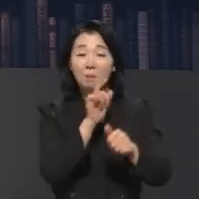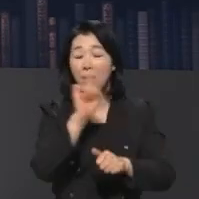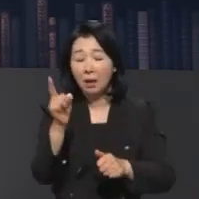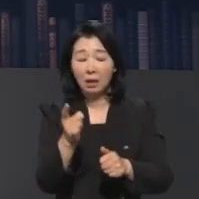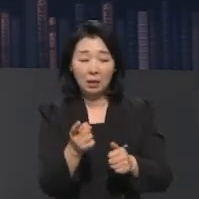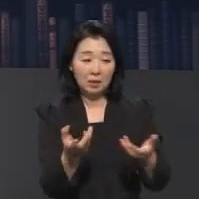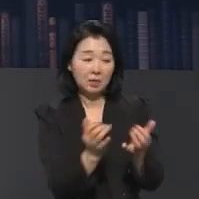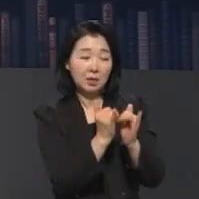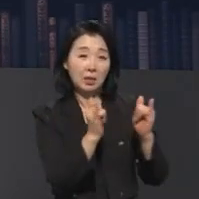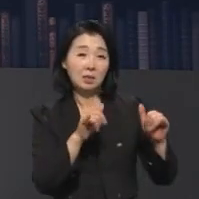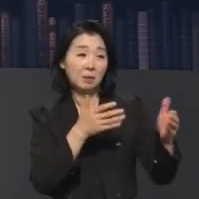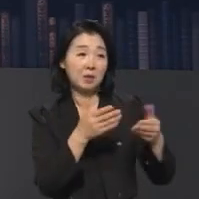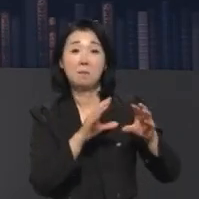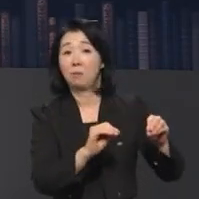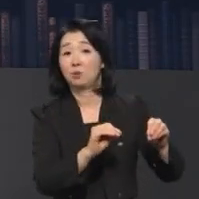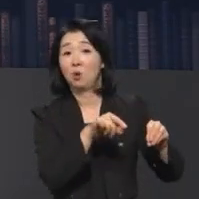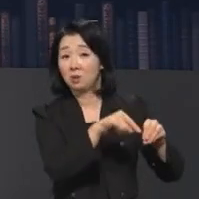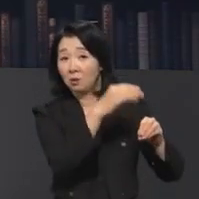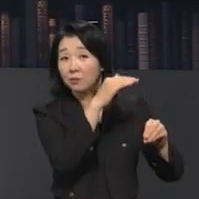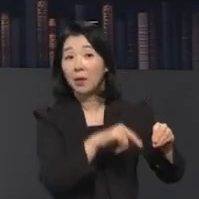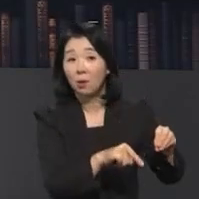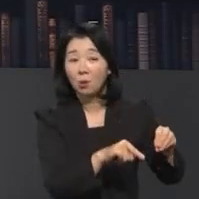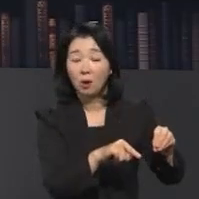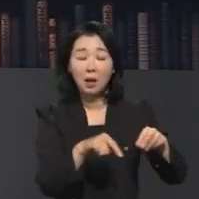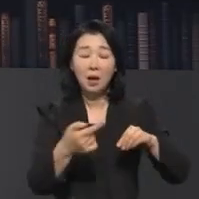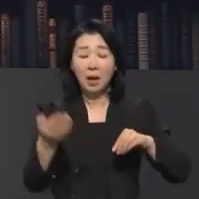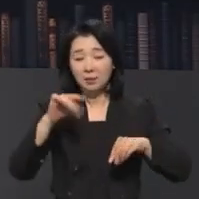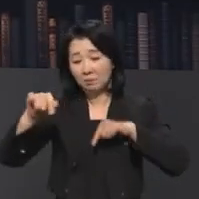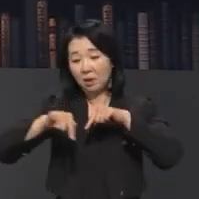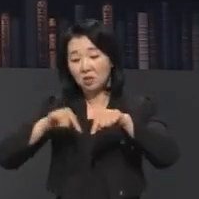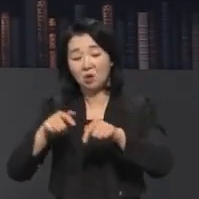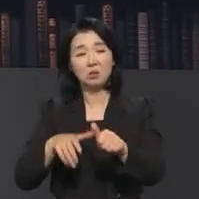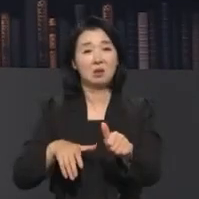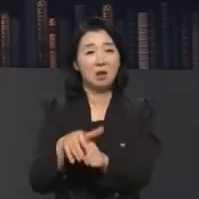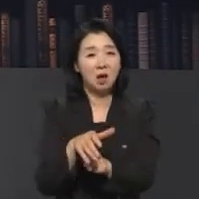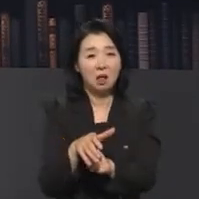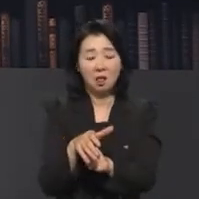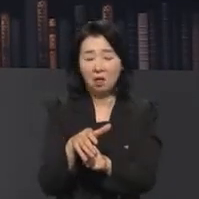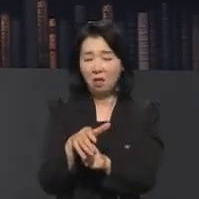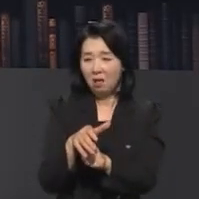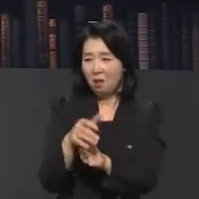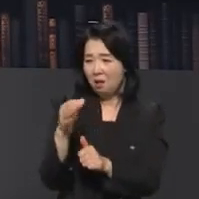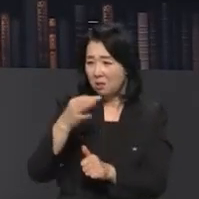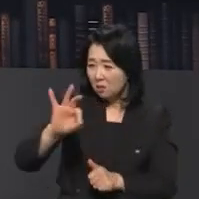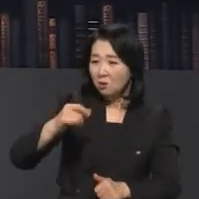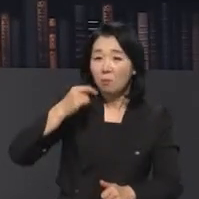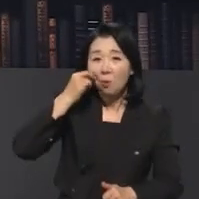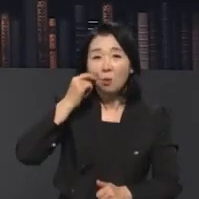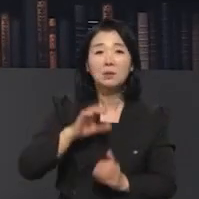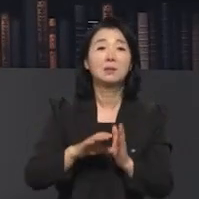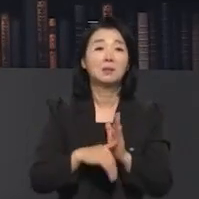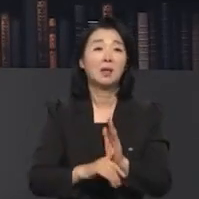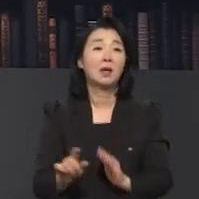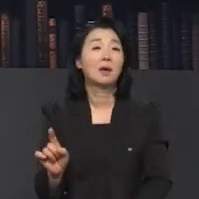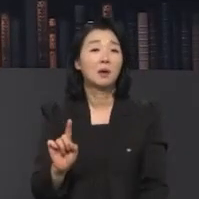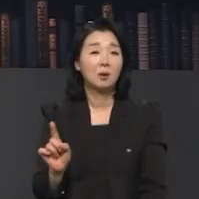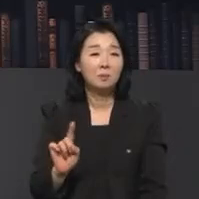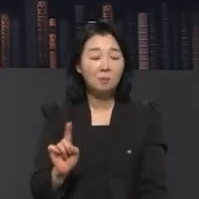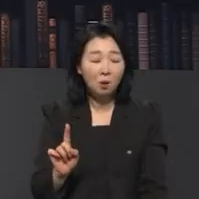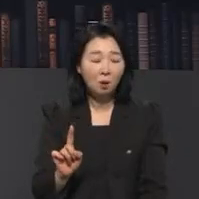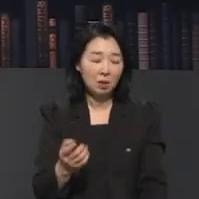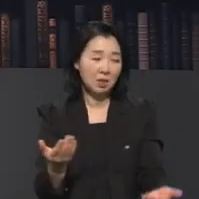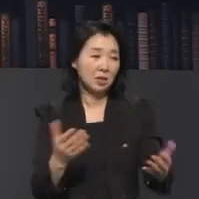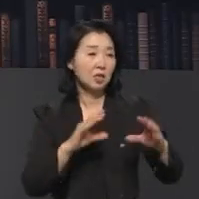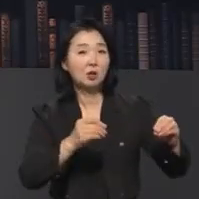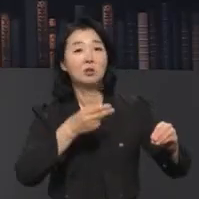직무를 정지하는 내용이죠. 다만 정치 탄압 등 부당한 이유가 있다고 인정되면 당무위 의결을 통해 정지시키지 않을 수도